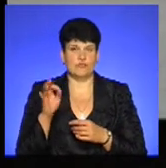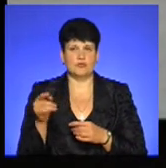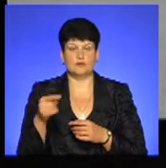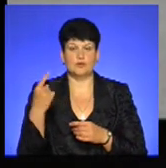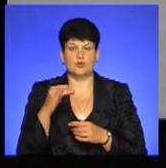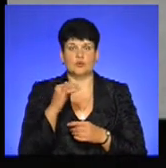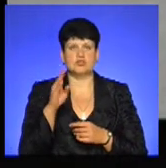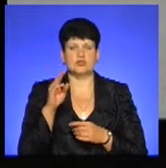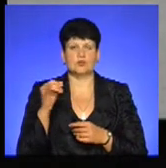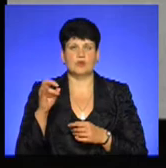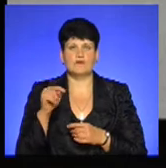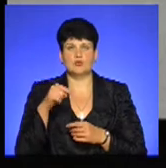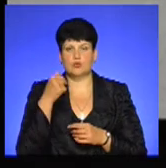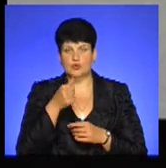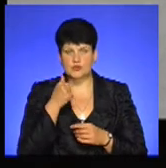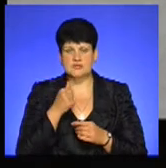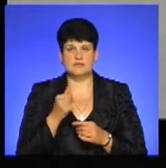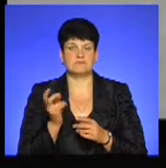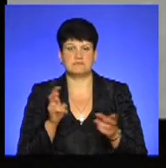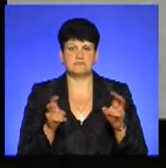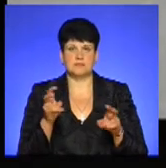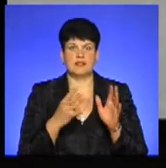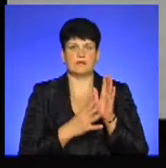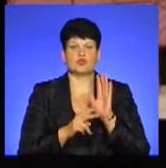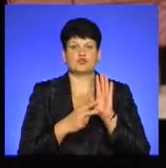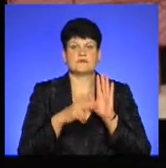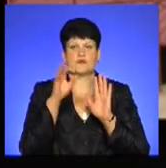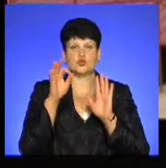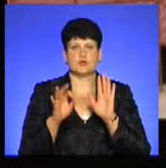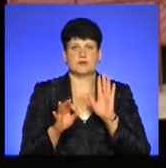Юрія Шейнюка, цього року явка становить 97%.